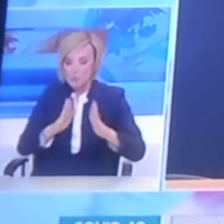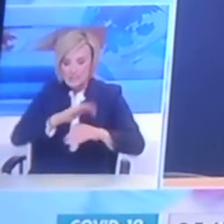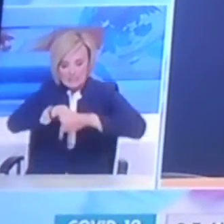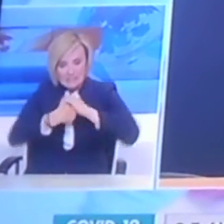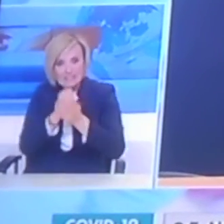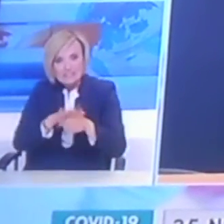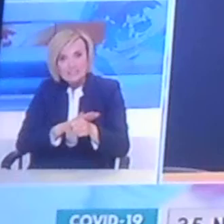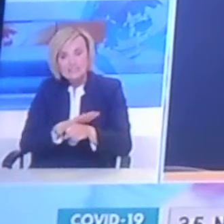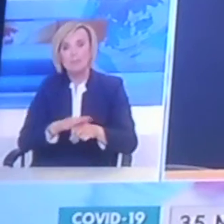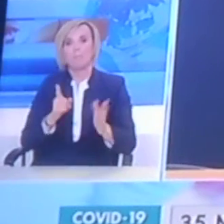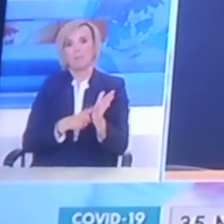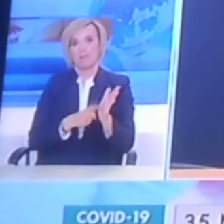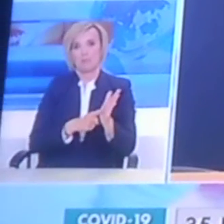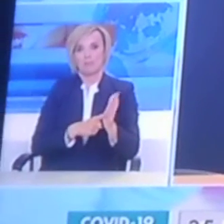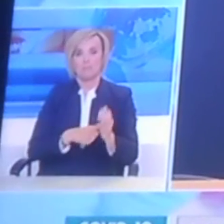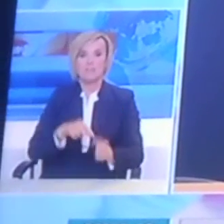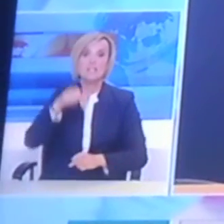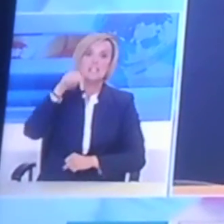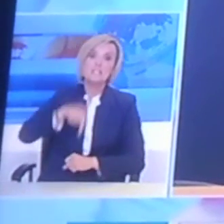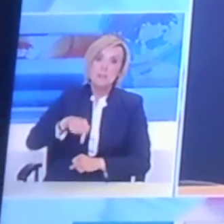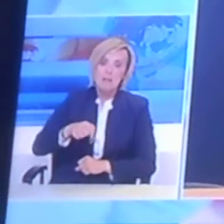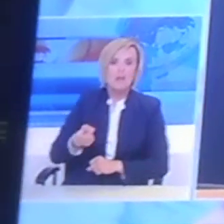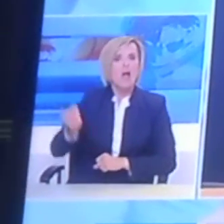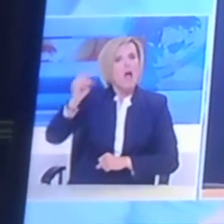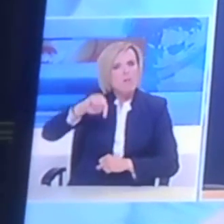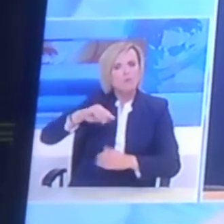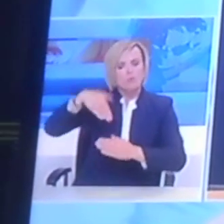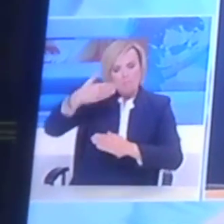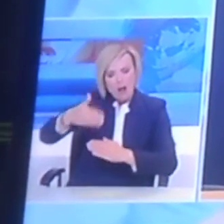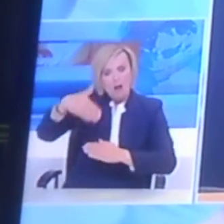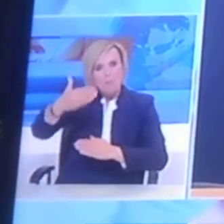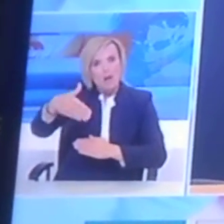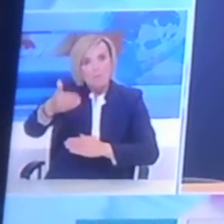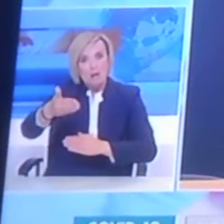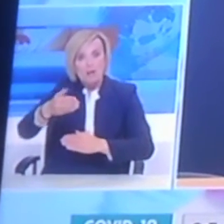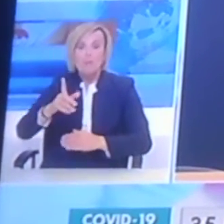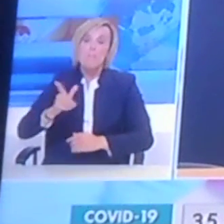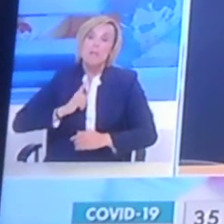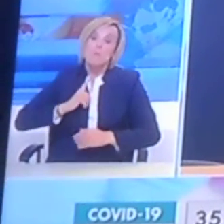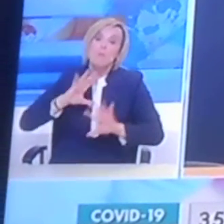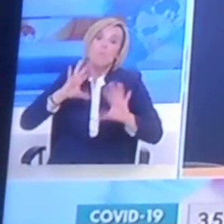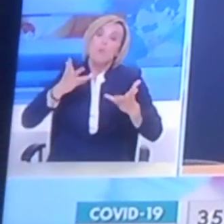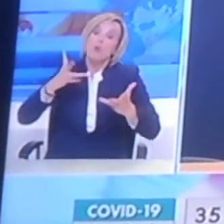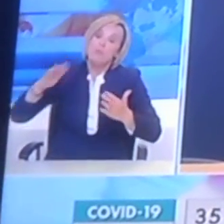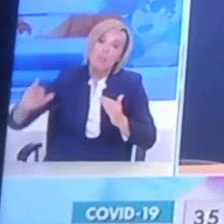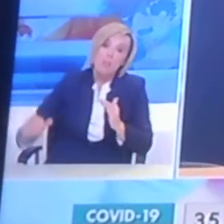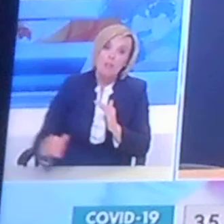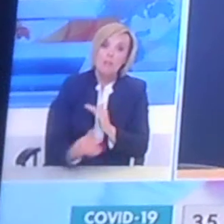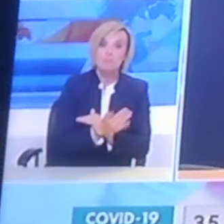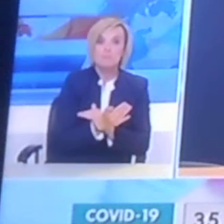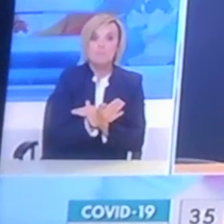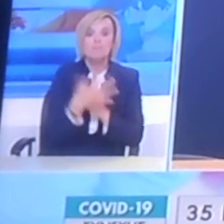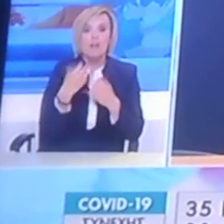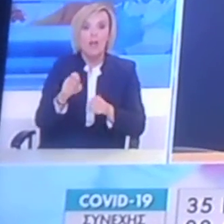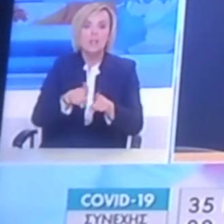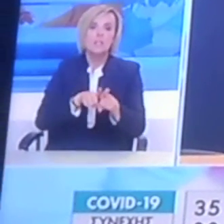Τα σοβαρά κρούσματα σήμερα και αύριο και μεθαύριο, μέχρι να περάσει αυτός ο ιός, αντικατοπτρίζουν την